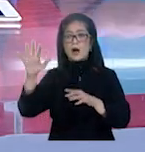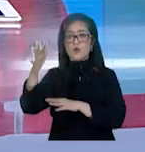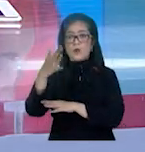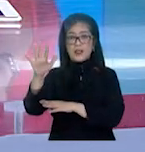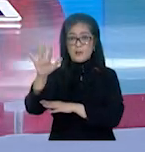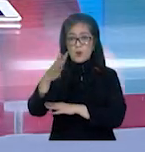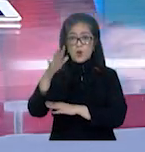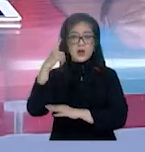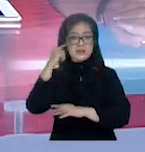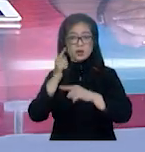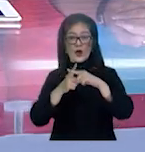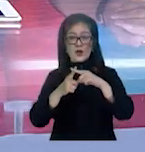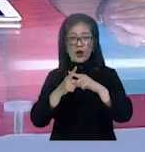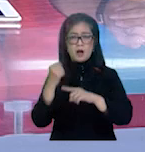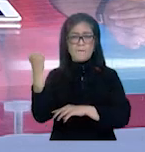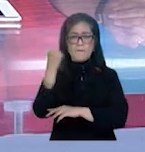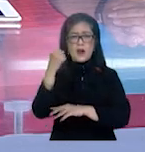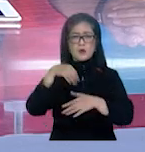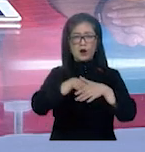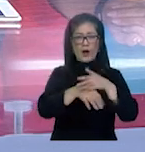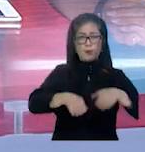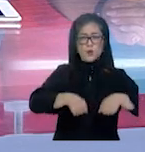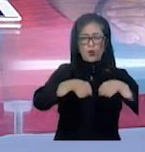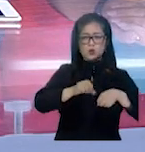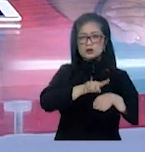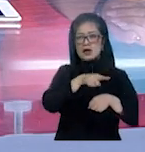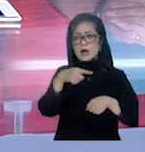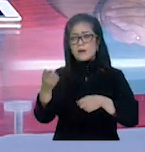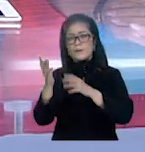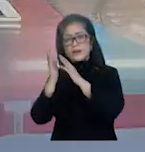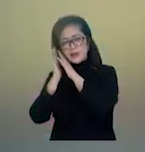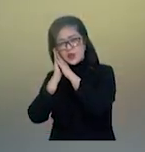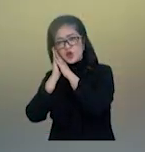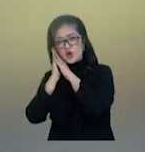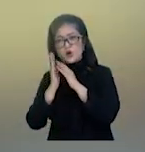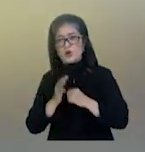Tengah. Diduga pelaku terkurung di dalam ruangan hingga tertidur.